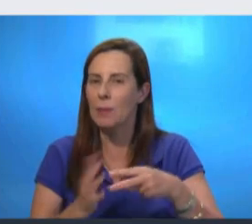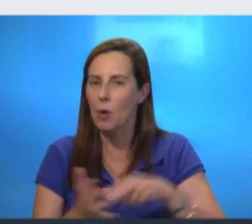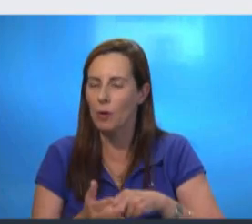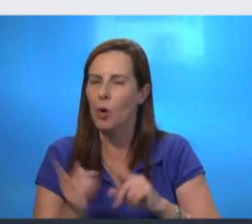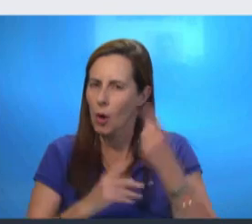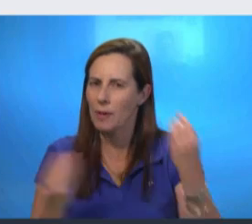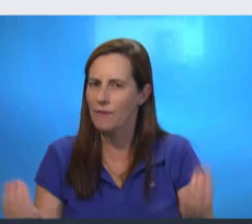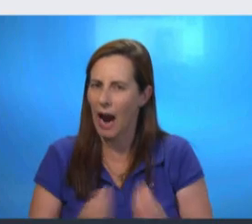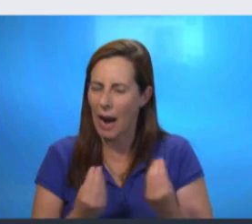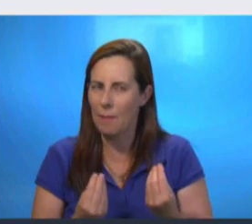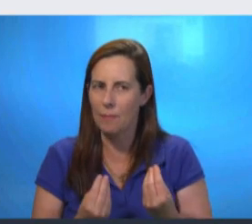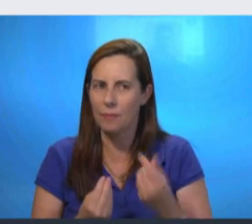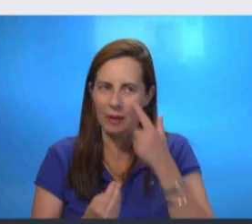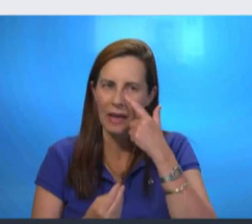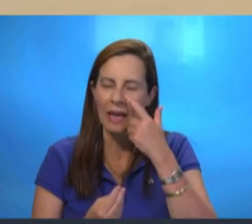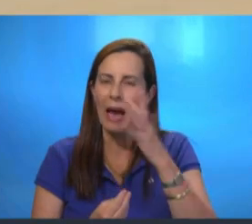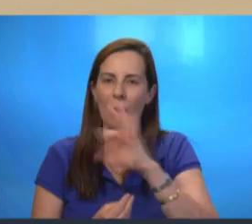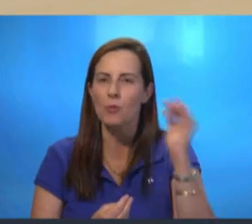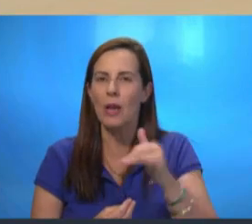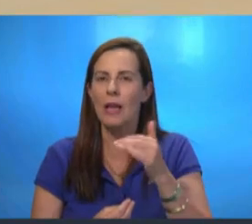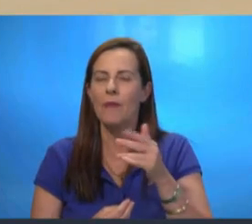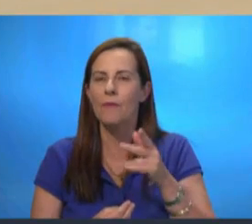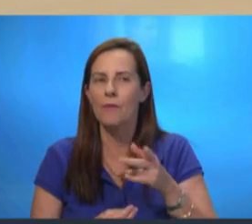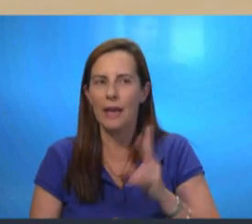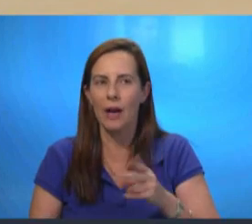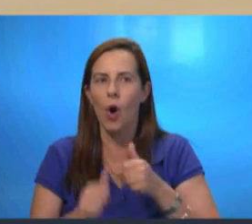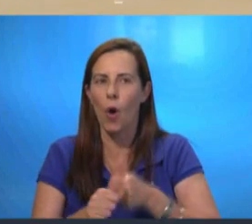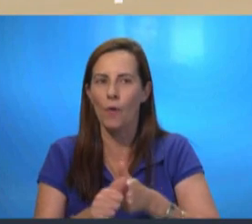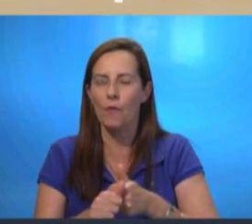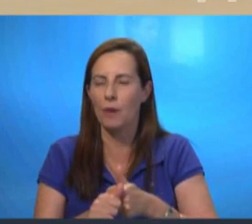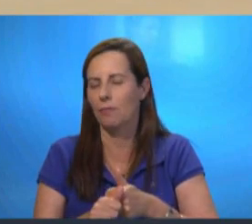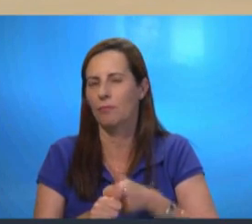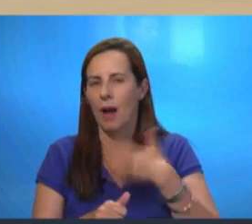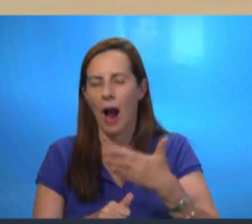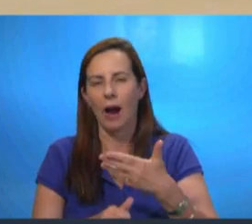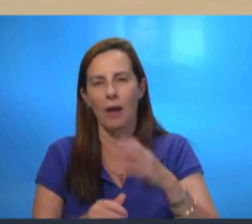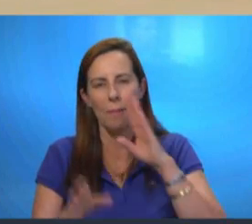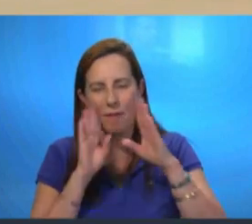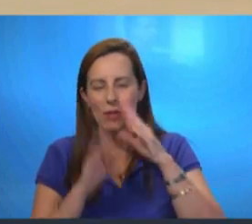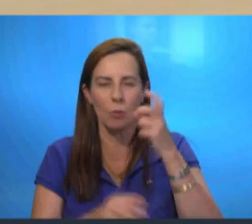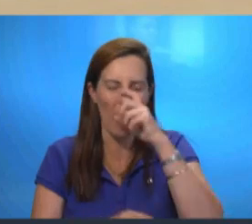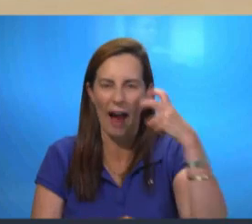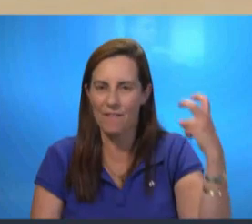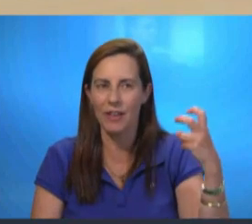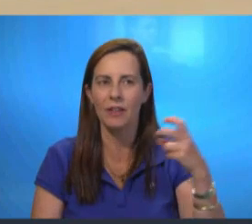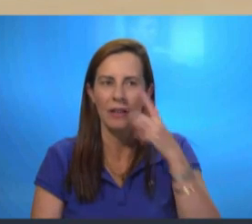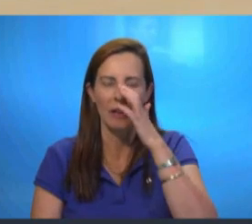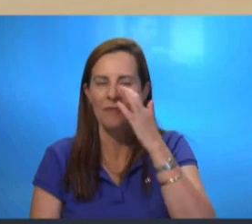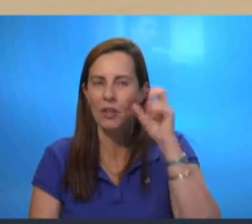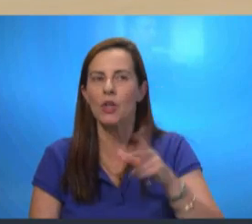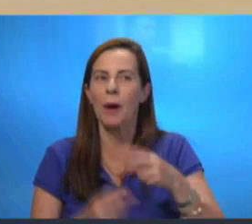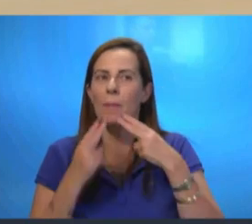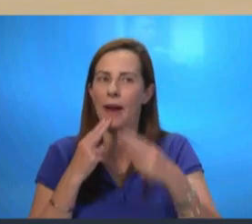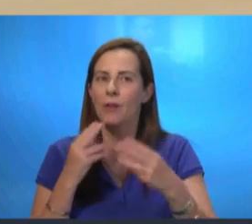דברים. כחצי מיליון עיראקים עוקבים אחרי העמודים של משרד החוץ ברשתות החברתיות בשפה הערבית. הגולשים מעיראק מגיבים תגובות